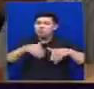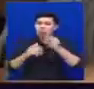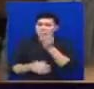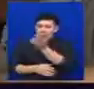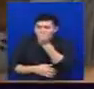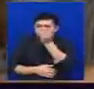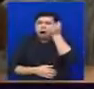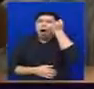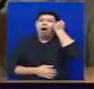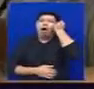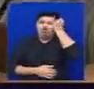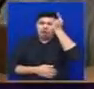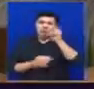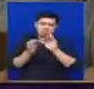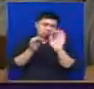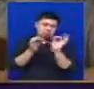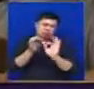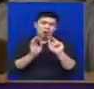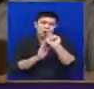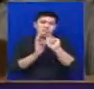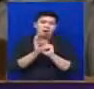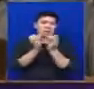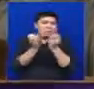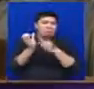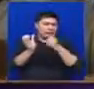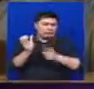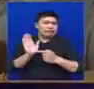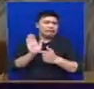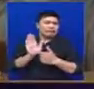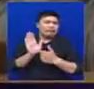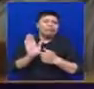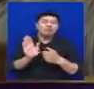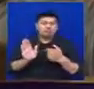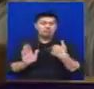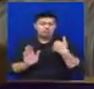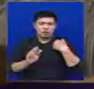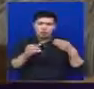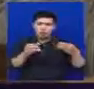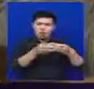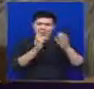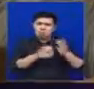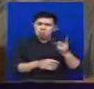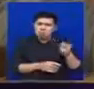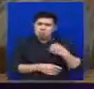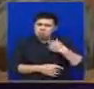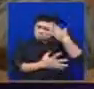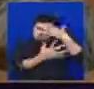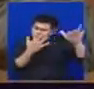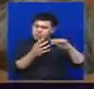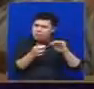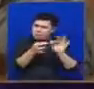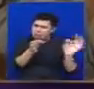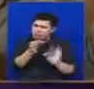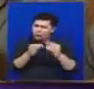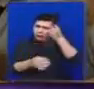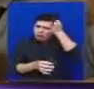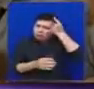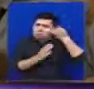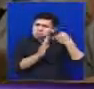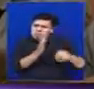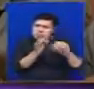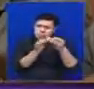ได้เข้าใจในเนื้อหาของร่างรัฐธรรมนูญอย่างแท้จริงซึ่งขณะนี้ยังมีกลุ่มคนพยายามบิดเบือนเนื้อหาให้เข้าใจสาระส